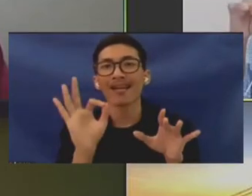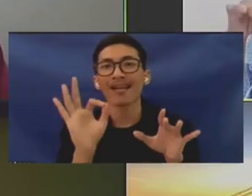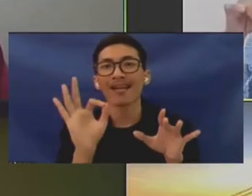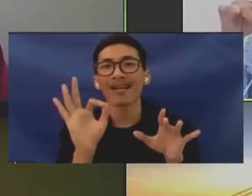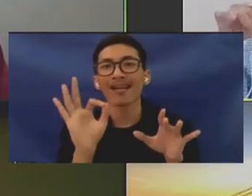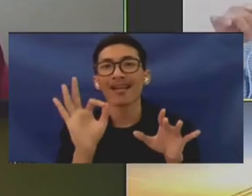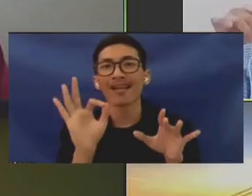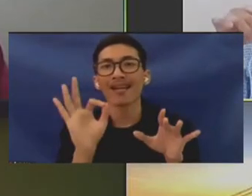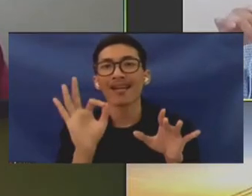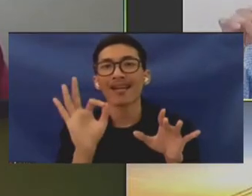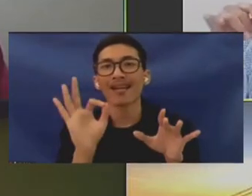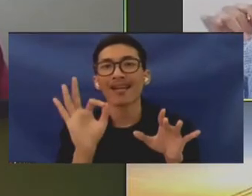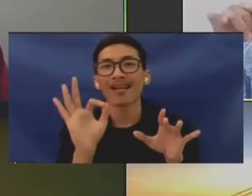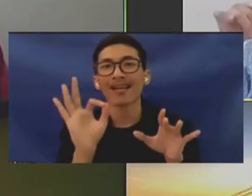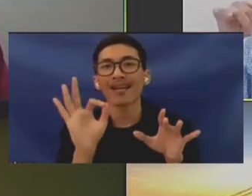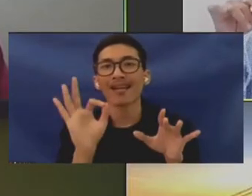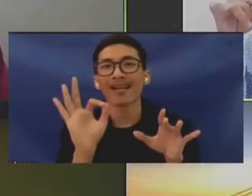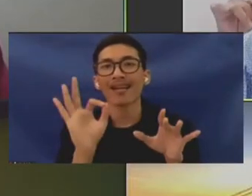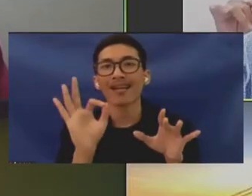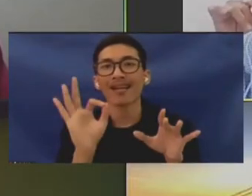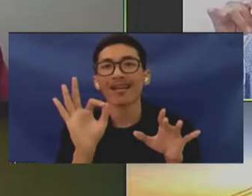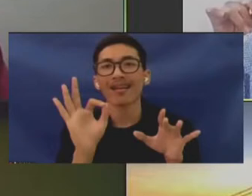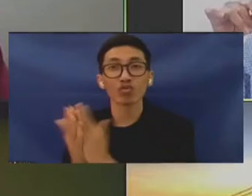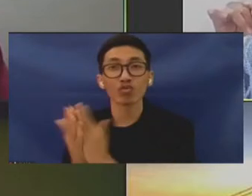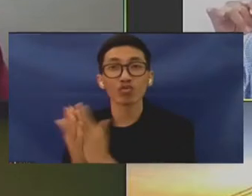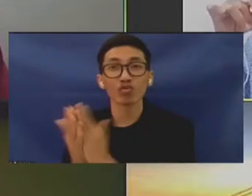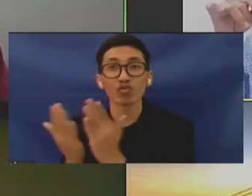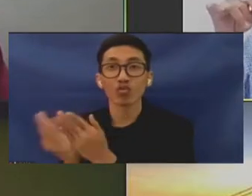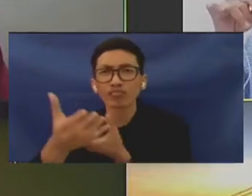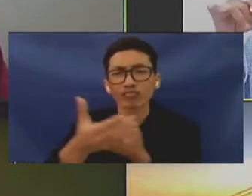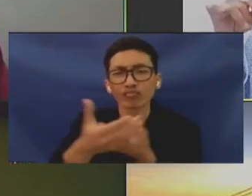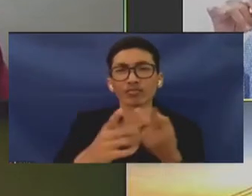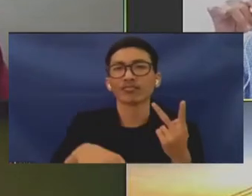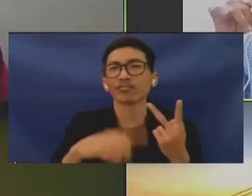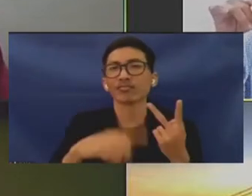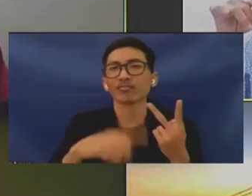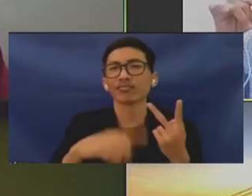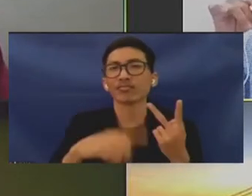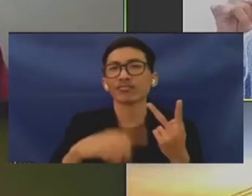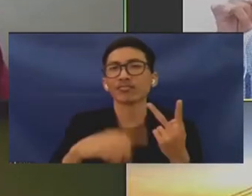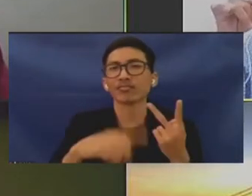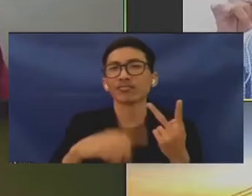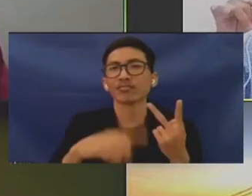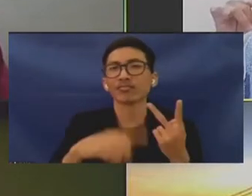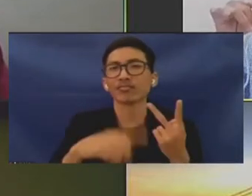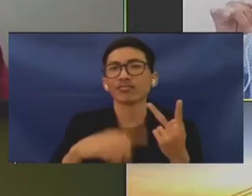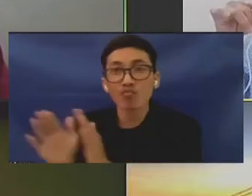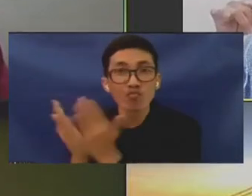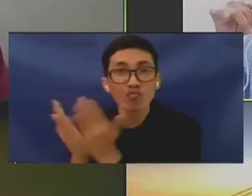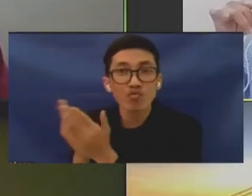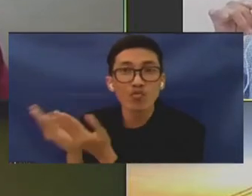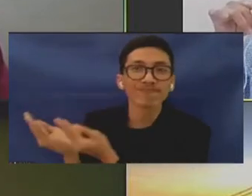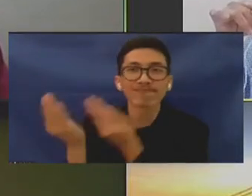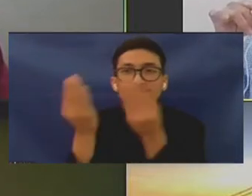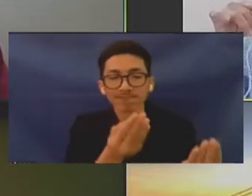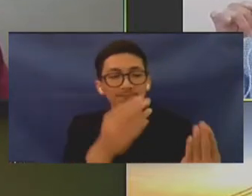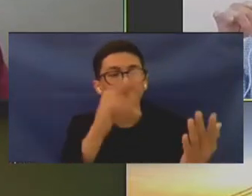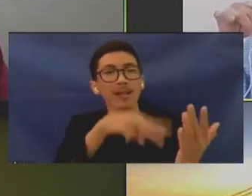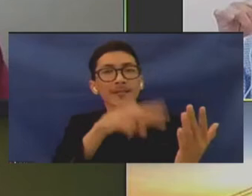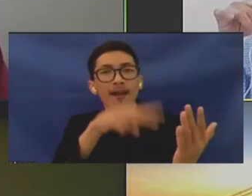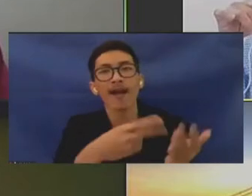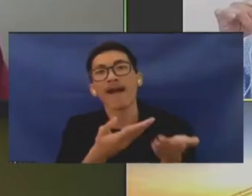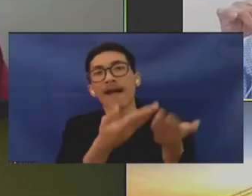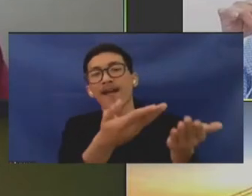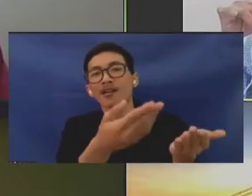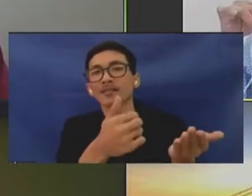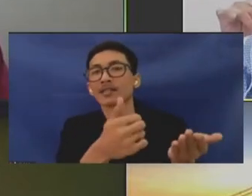sih? Scientist itu apa sih? Dia lihat aja dari buku gitu. Dari sana dia kan kita akan bisa ngelihat minatnya kemana gitu. Nah, kalau untuk saya sih saat ini karena saya lihat